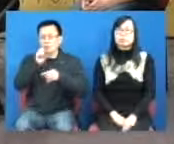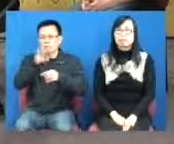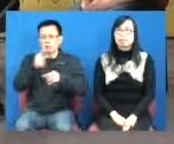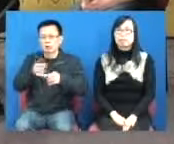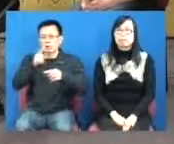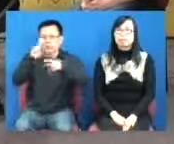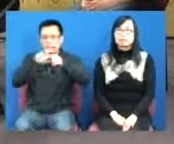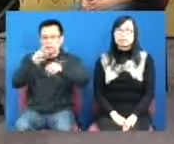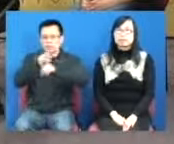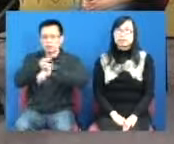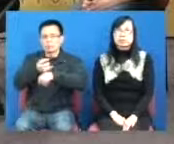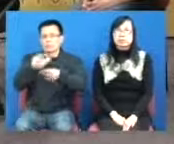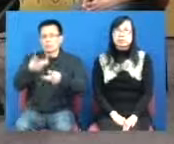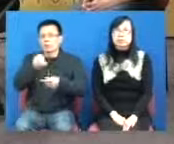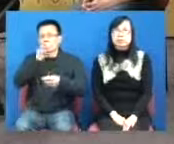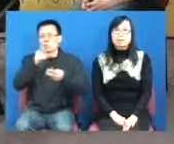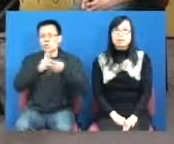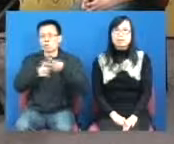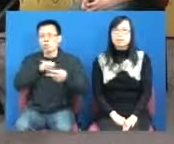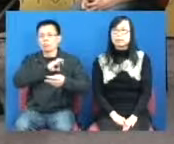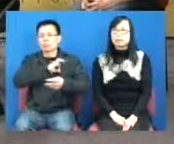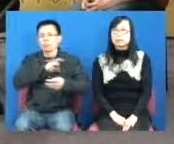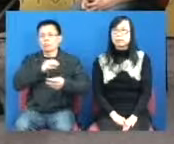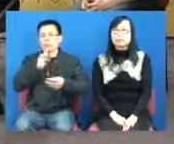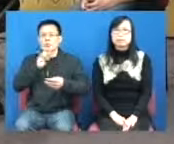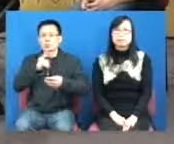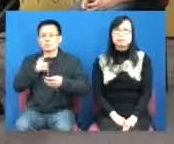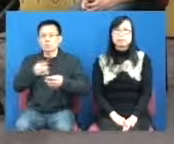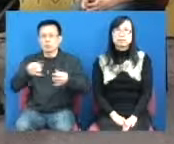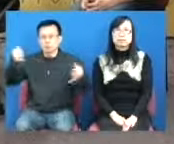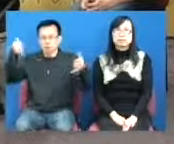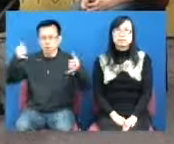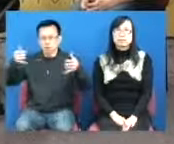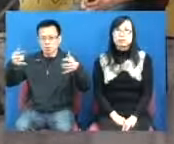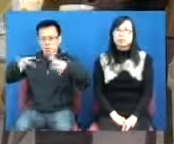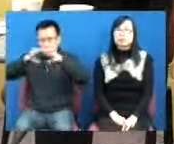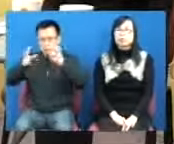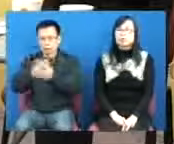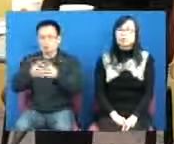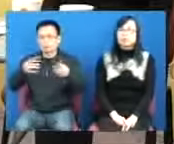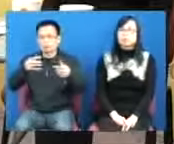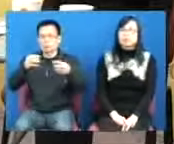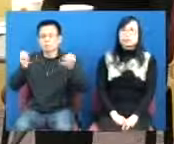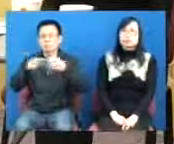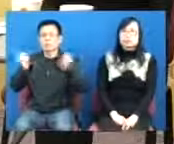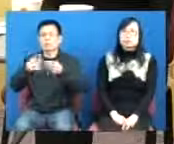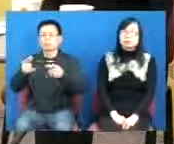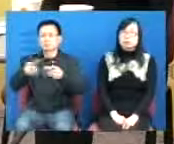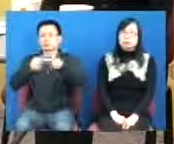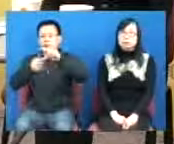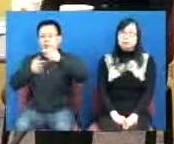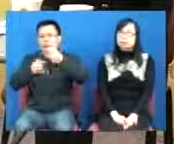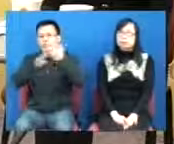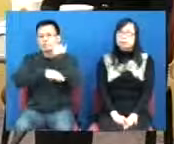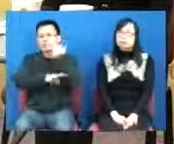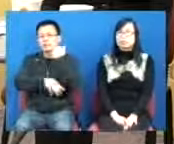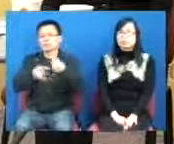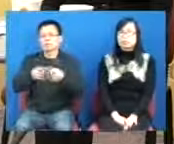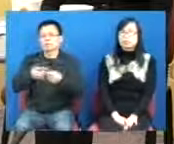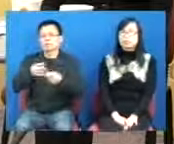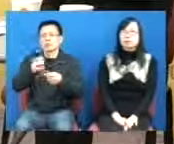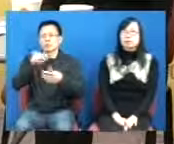會我們經常都說集體談判法例他會不會給我們最簡單我們經常都說其中